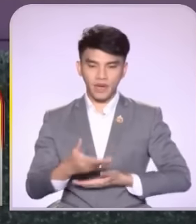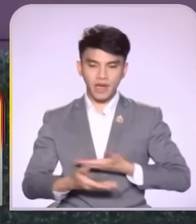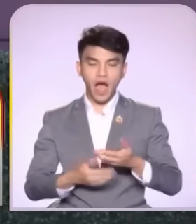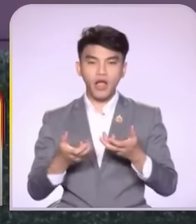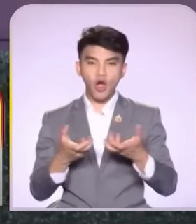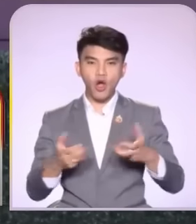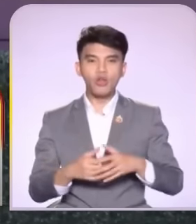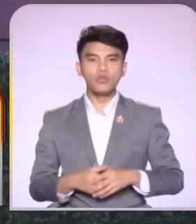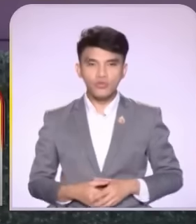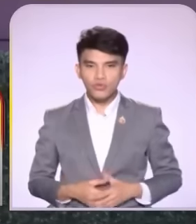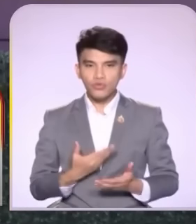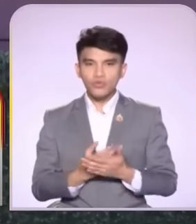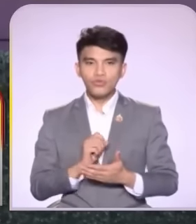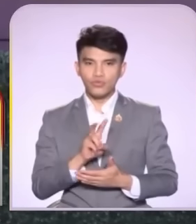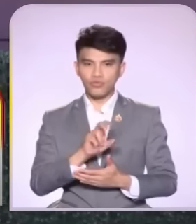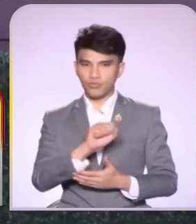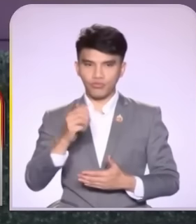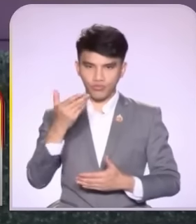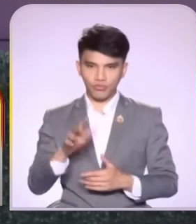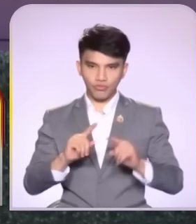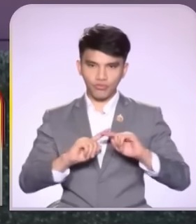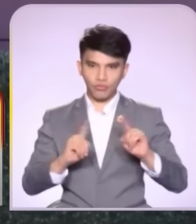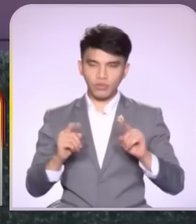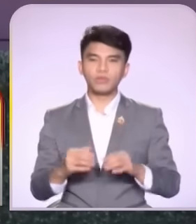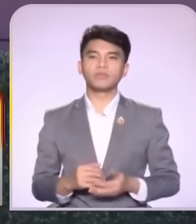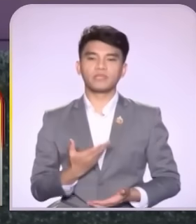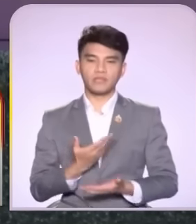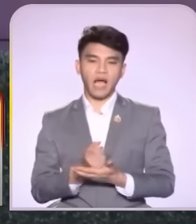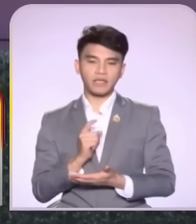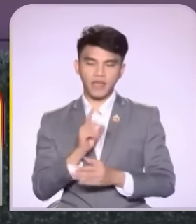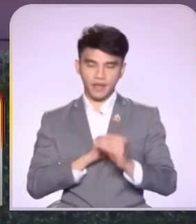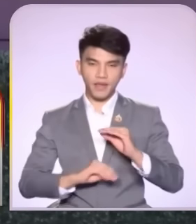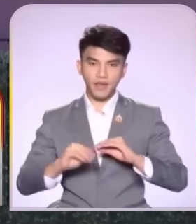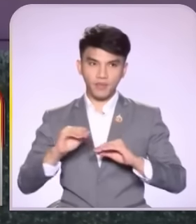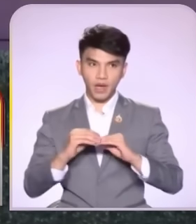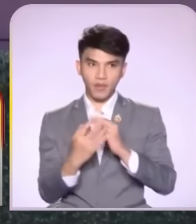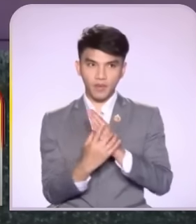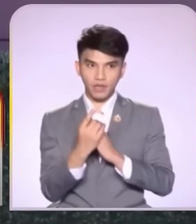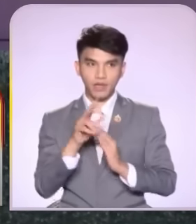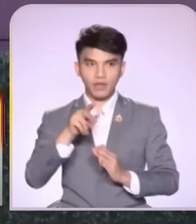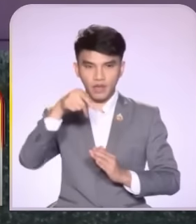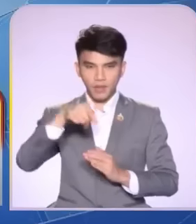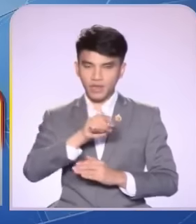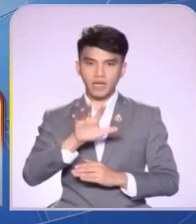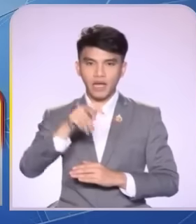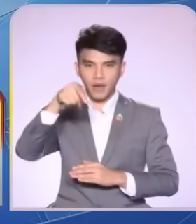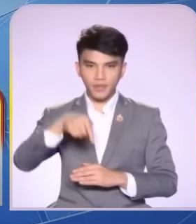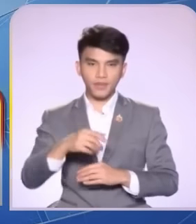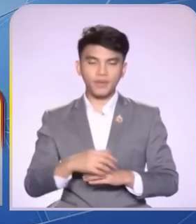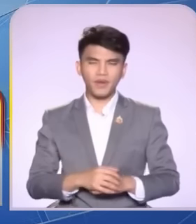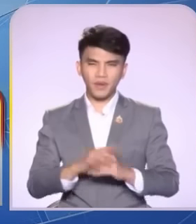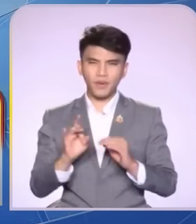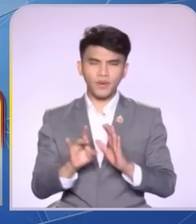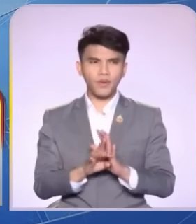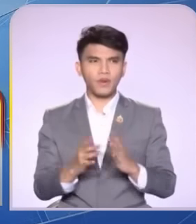ายเสียไป 200,000 แล้วใช่ไหมแต่ต้องเสียค่ายิงแอดสัปดาห์ละ 3,000 ถึง 5,000 บาทสุด